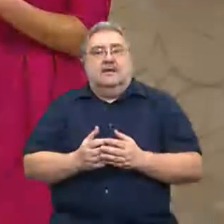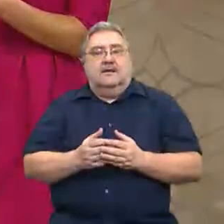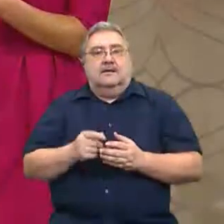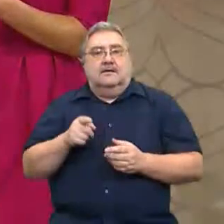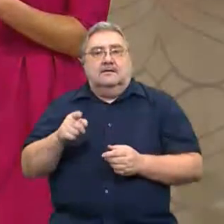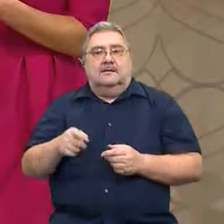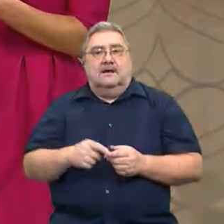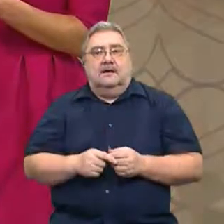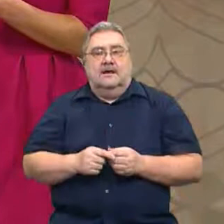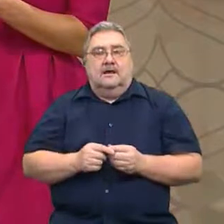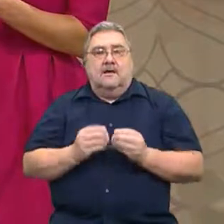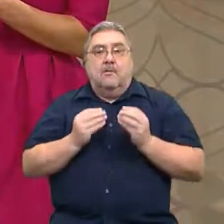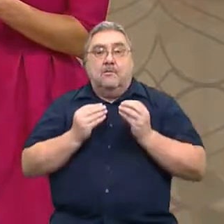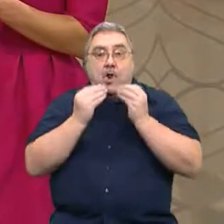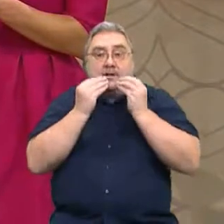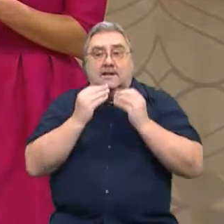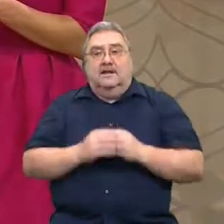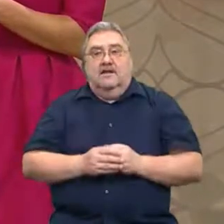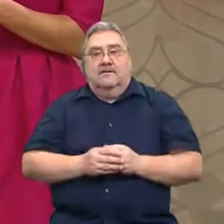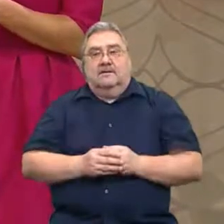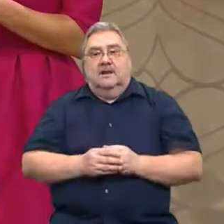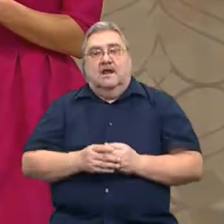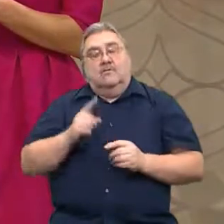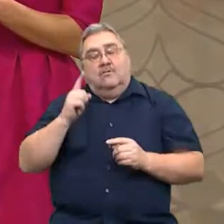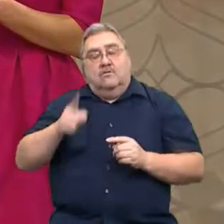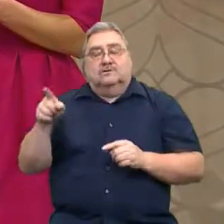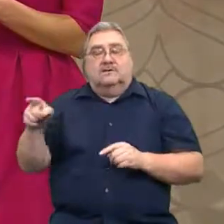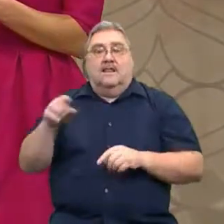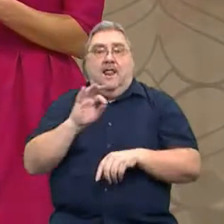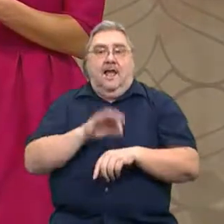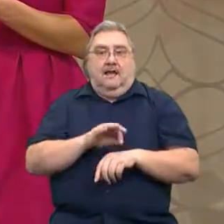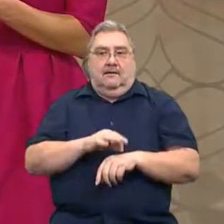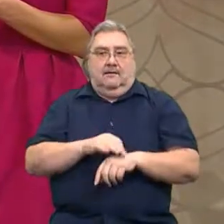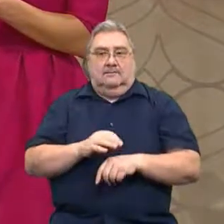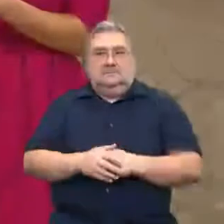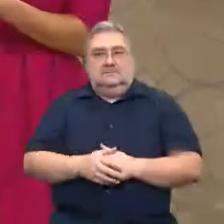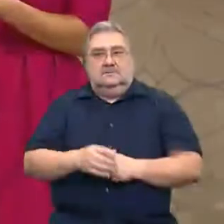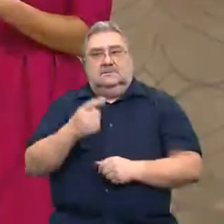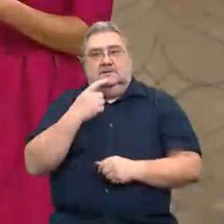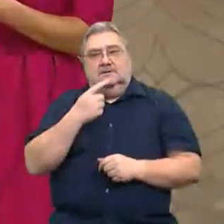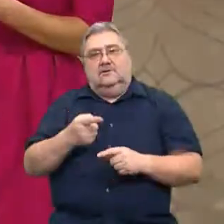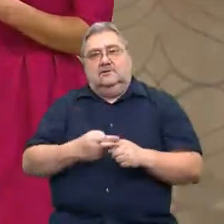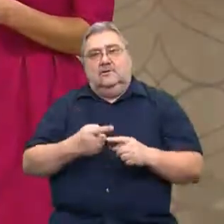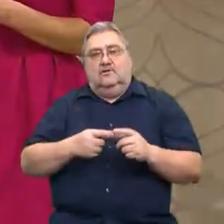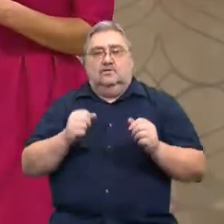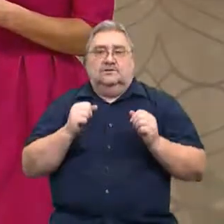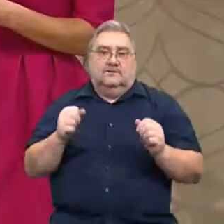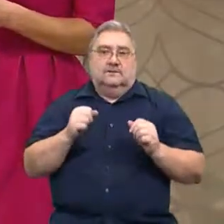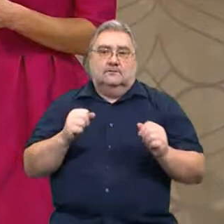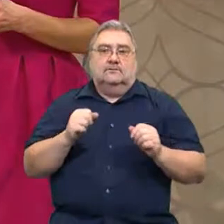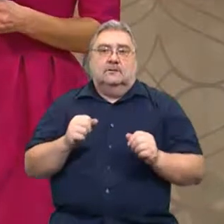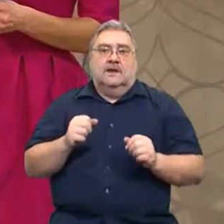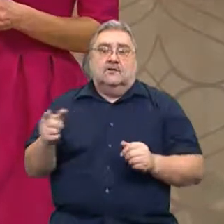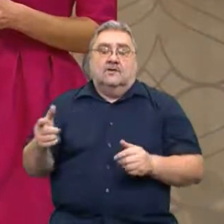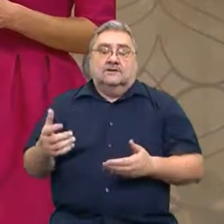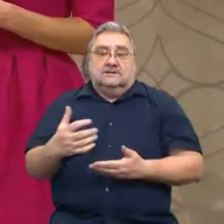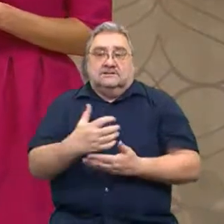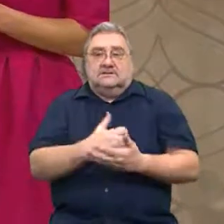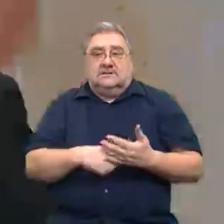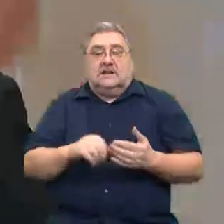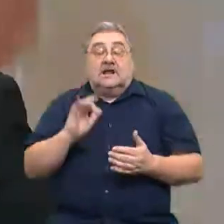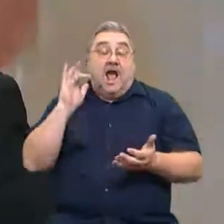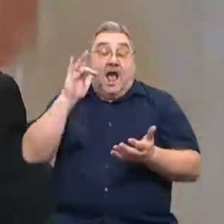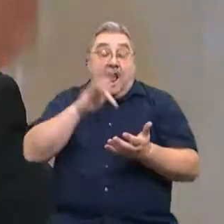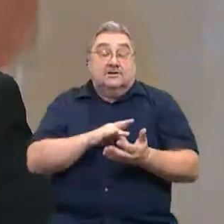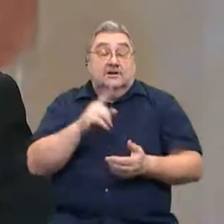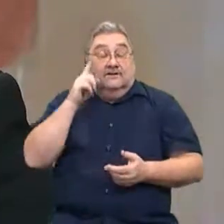vyrábění těch protéz, což má za úkol ten lékař, jo. Takže chce to trošku cviku a ten cvik získáte, až když přesně víte, co